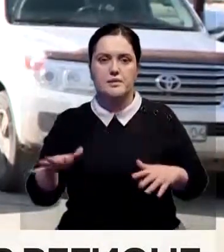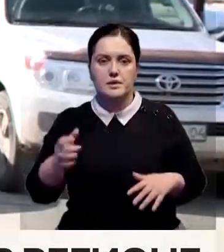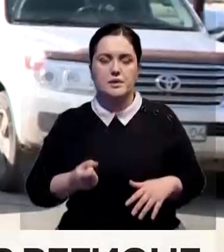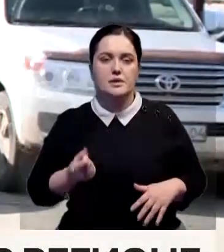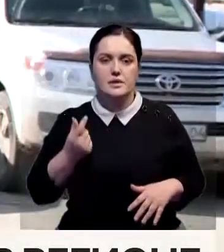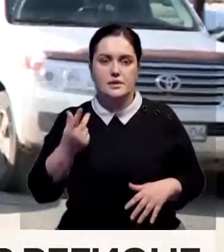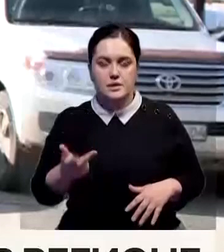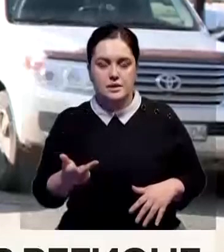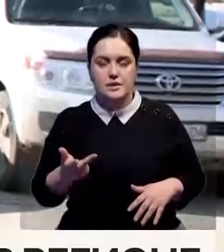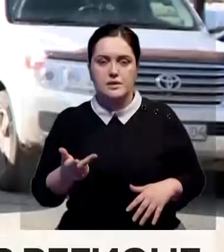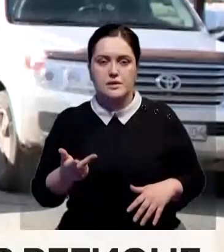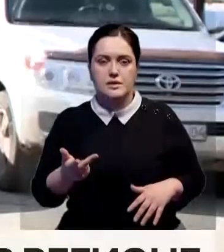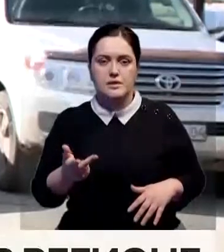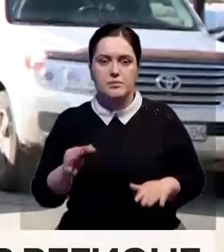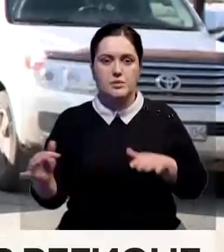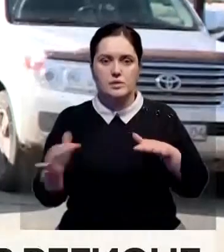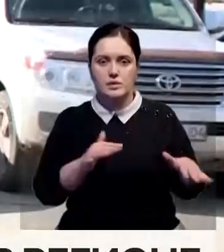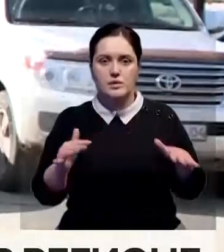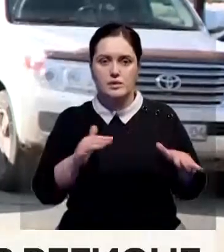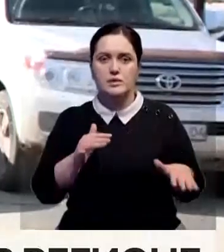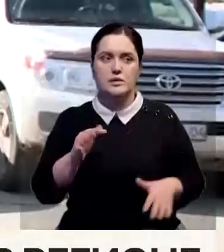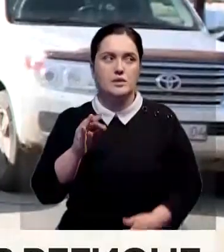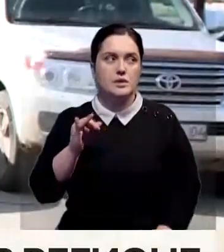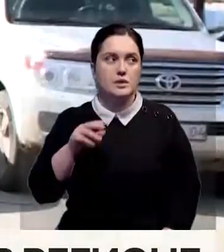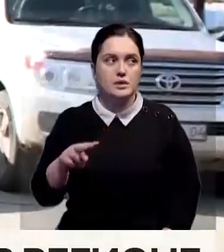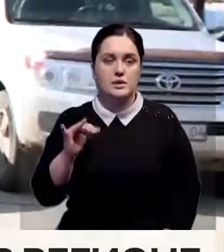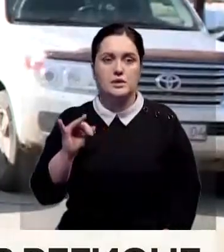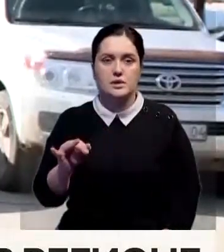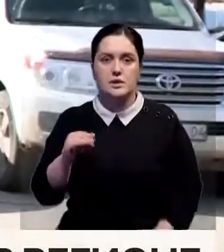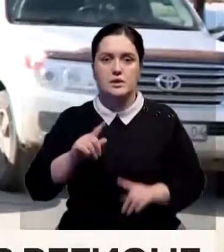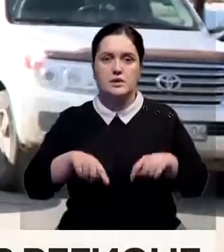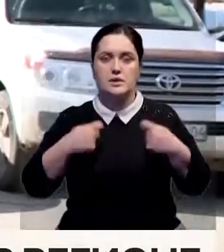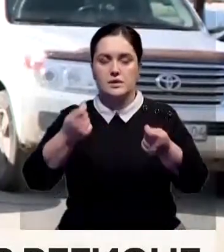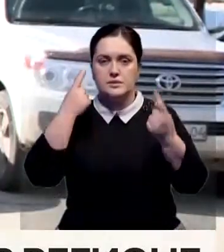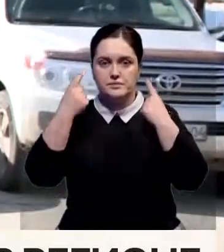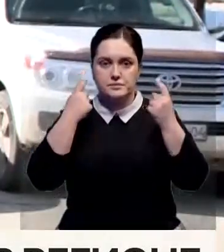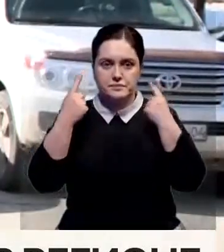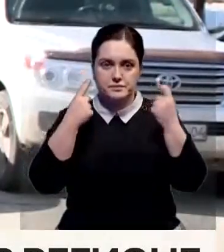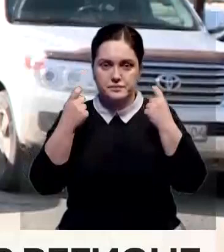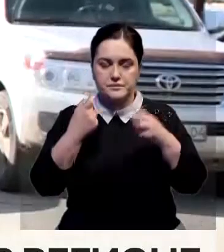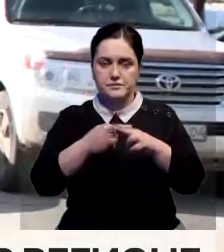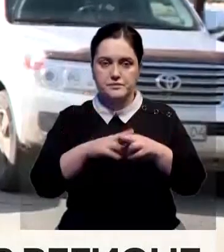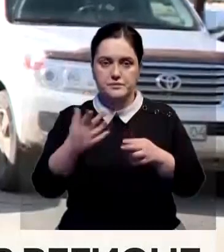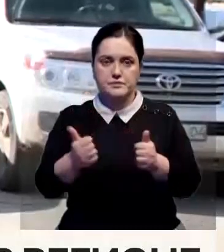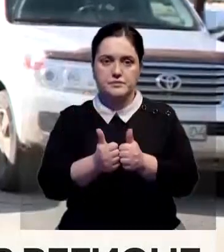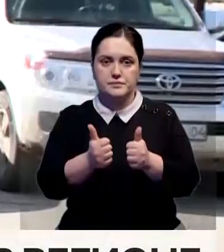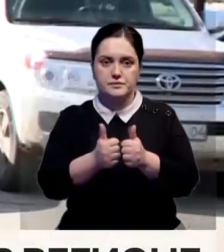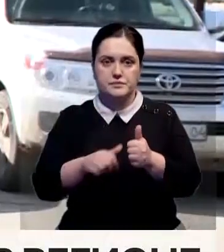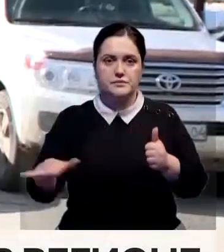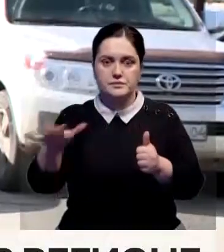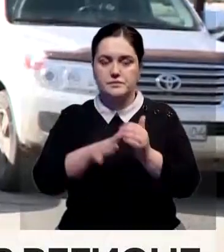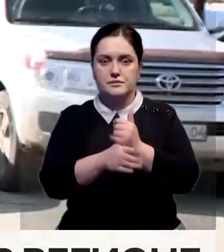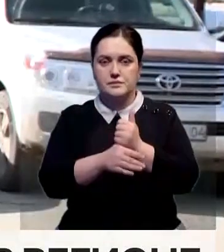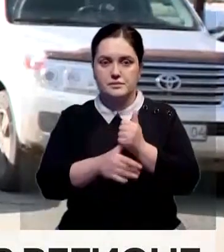нескольких ниже по течению реки Уил Ну и параллельно мы передали эту информацию соответственно вашим соседям это территория